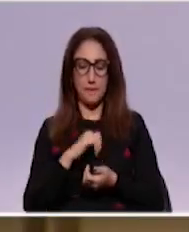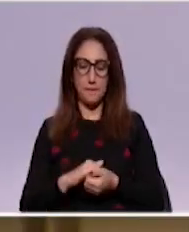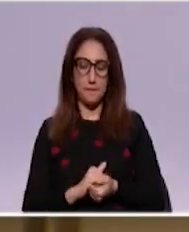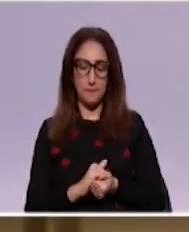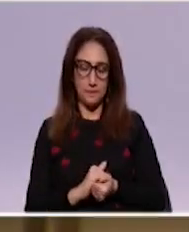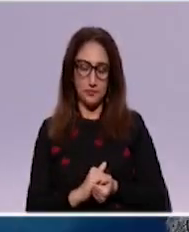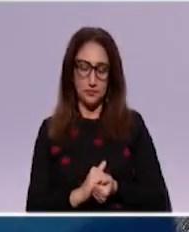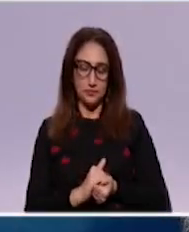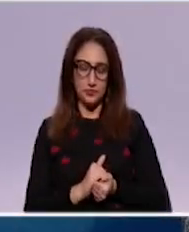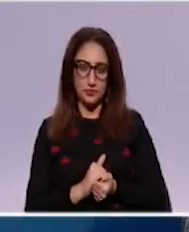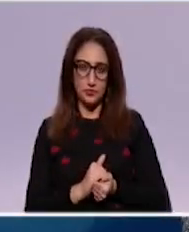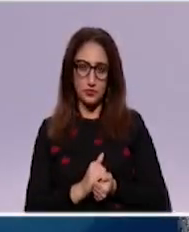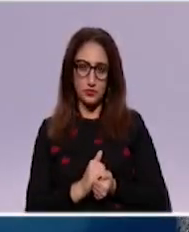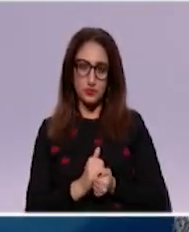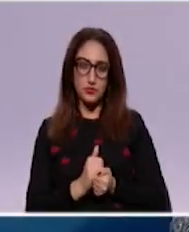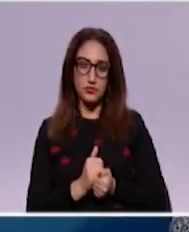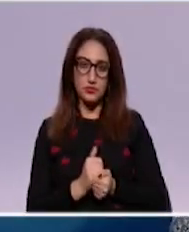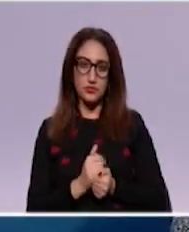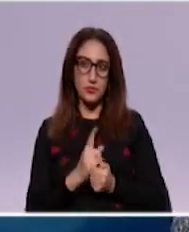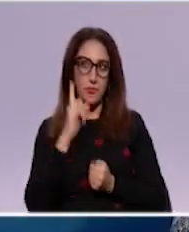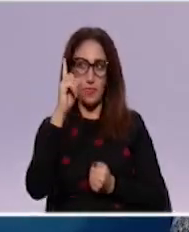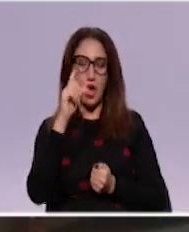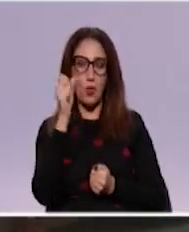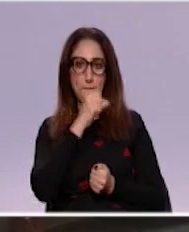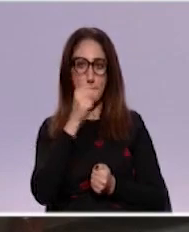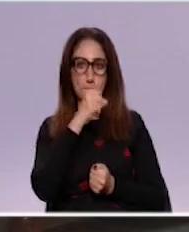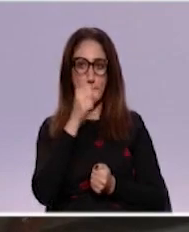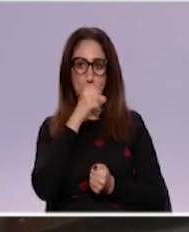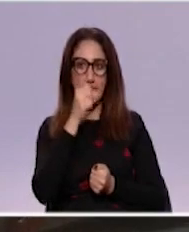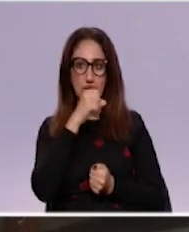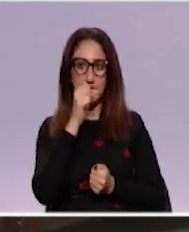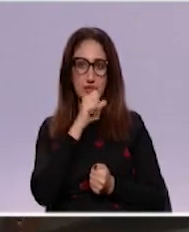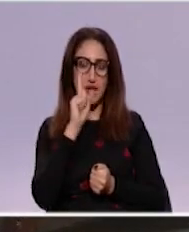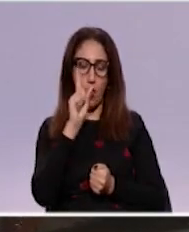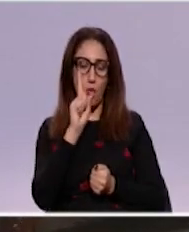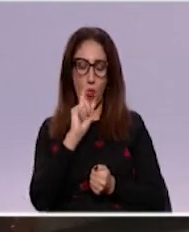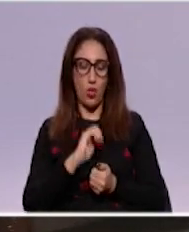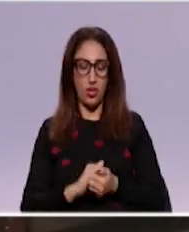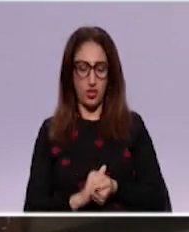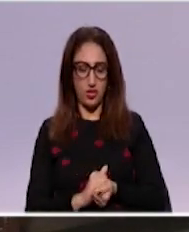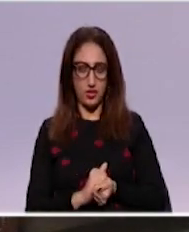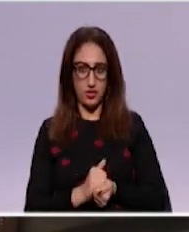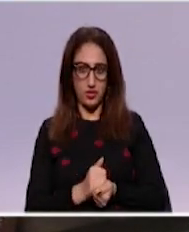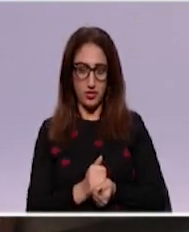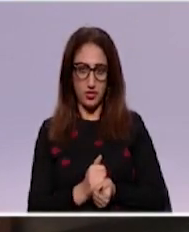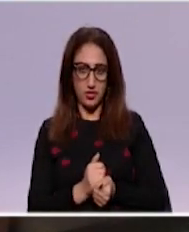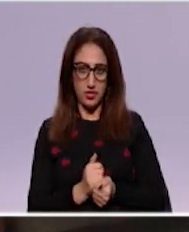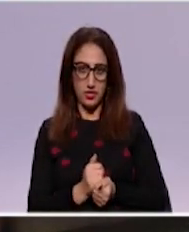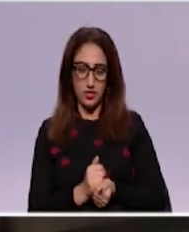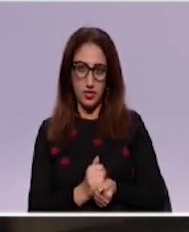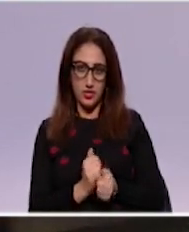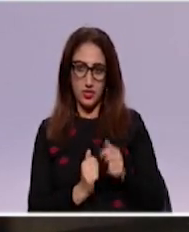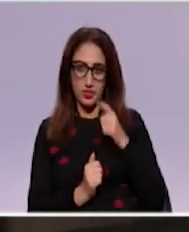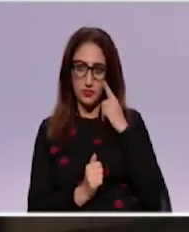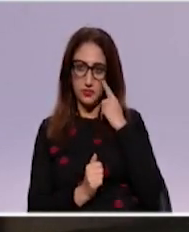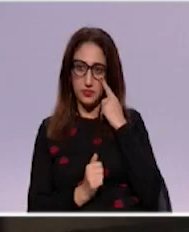مظبوط. من اول الحاجات اللي غناها، او دي يمكن اول واحده غناها. المهم نرجع بقى ايه،